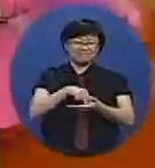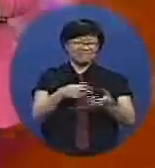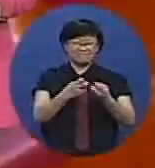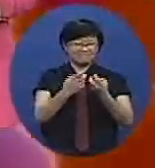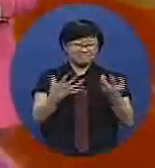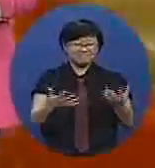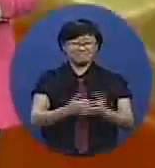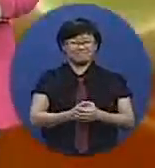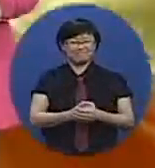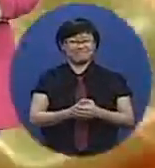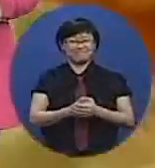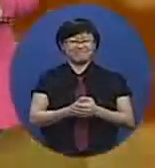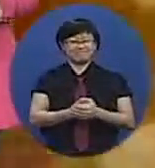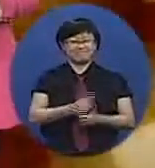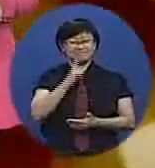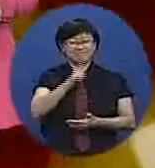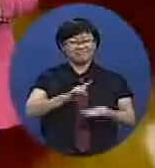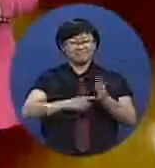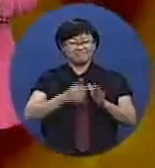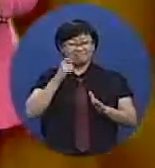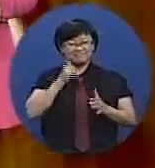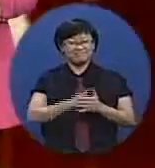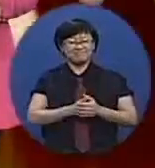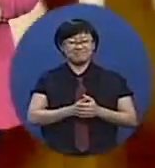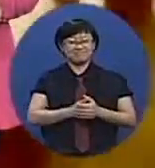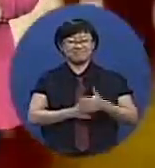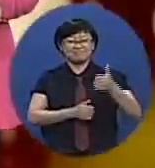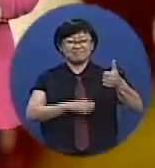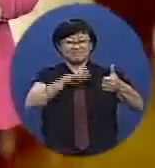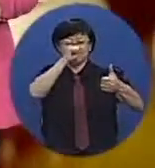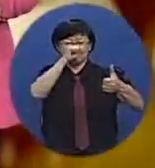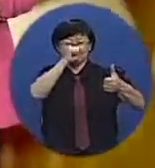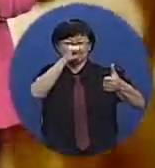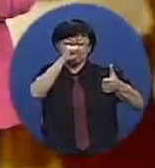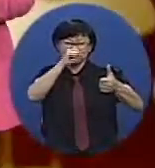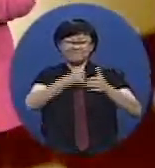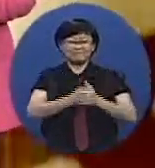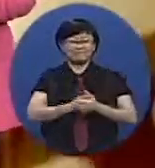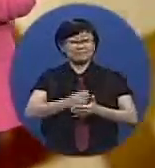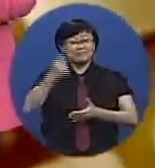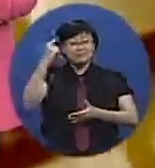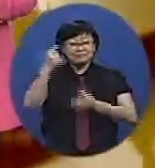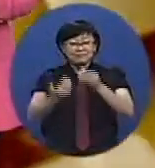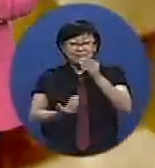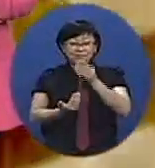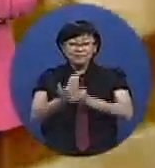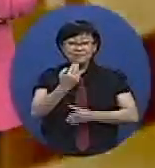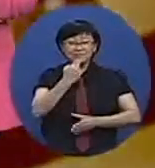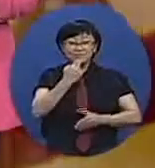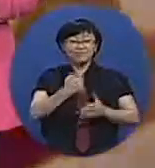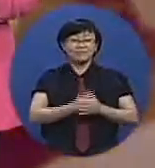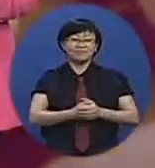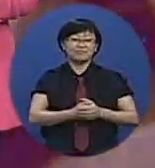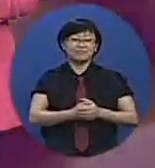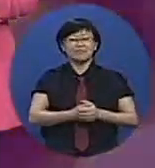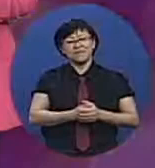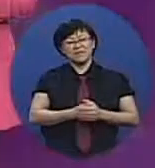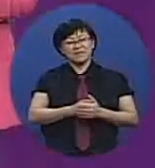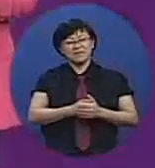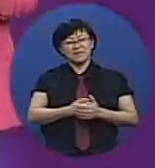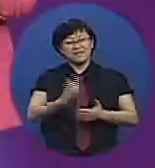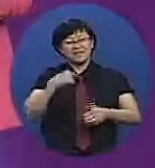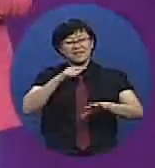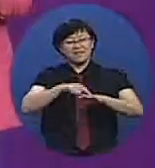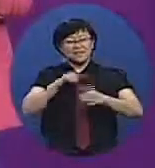말고. 네, 그러니까 아유 이때 그냥 영감님이라도 한번 키시면 하는 생각 안 드세요? 근데 그게 그 마음대로 그래